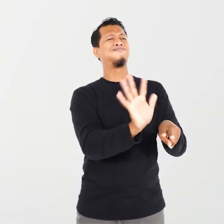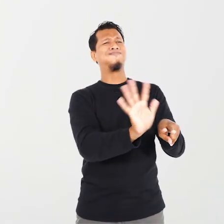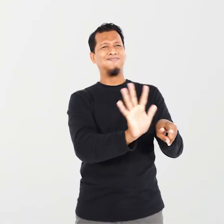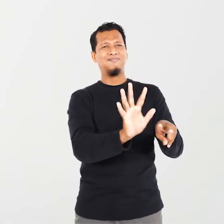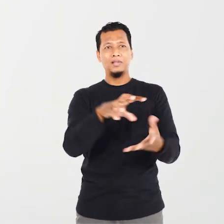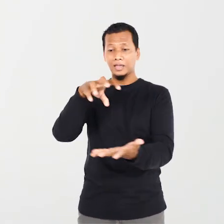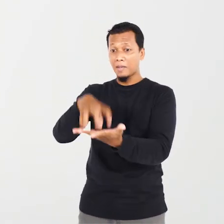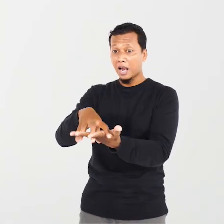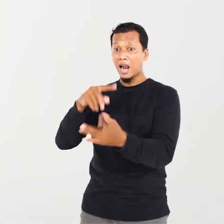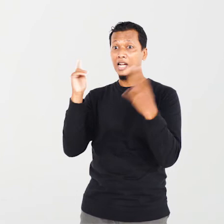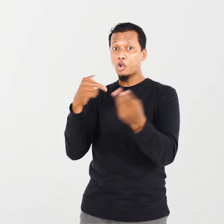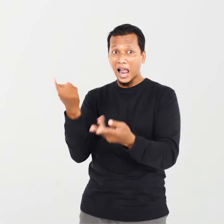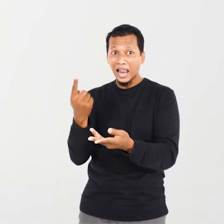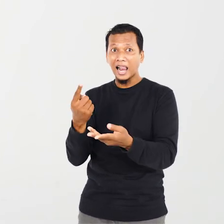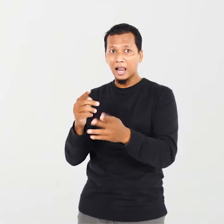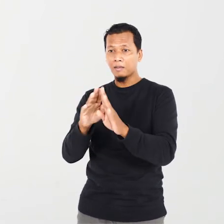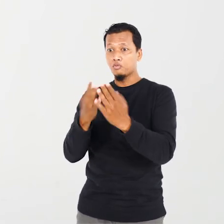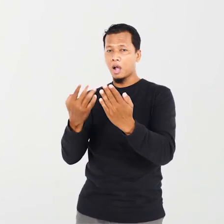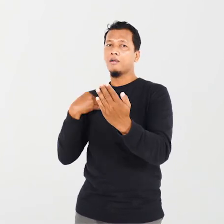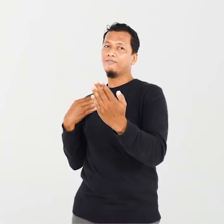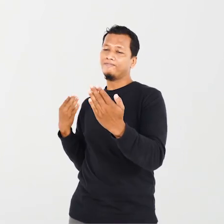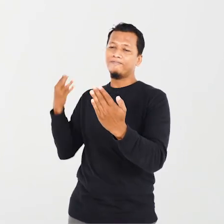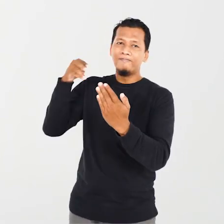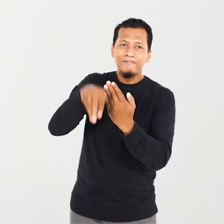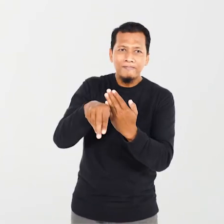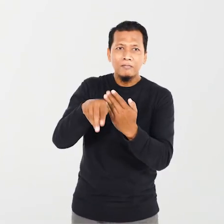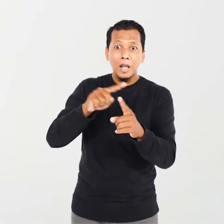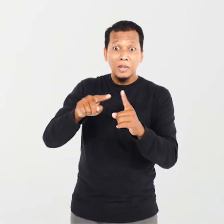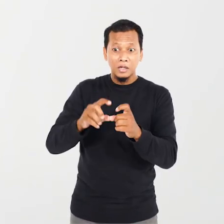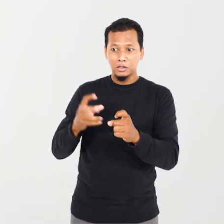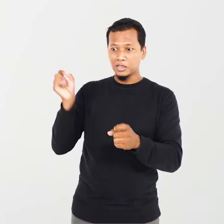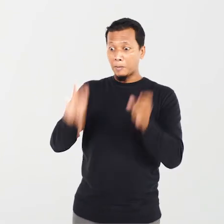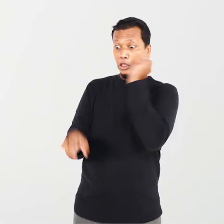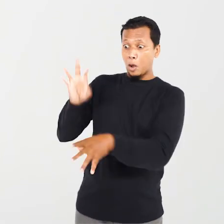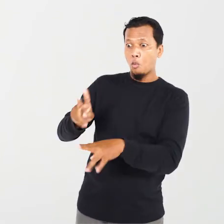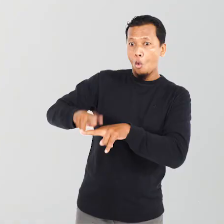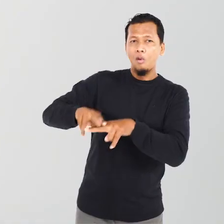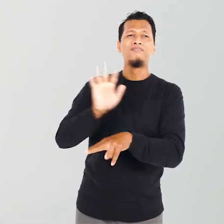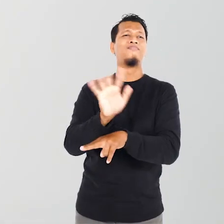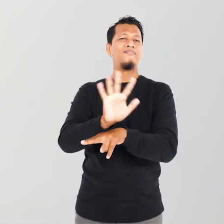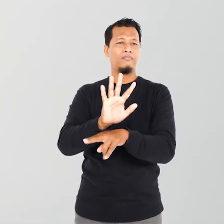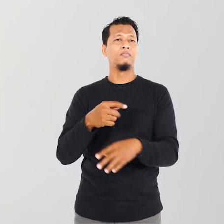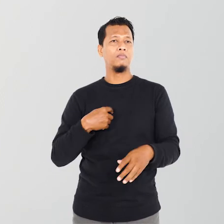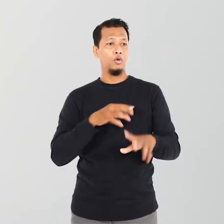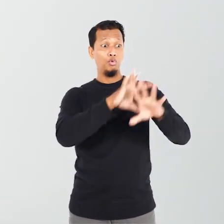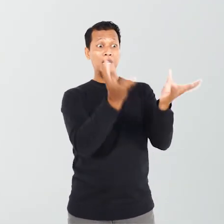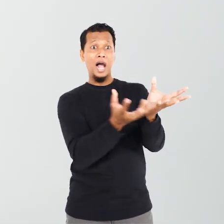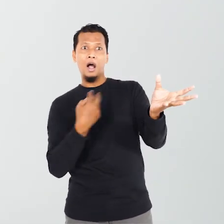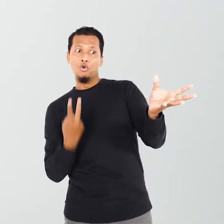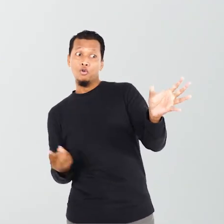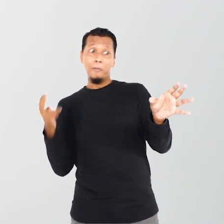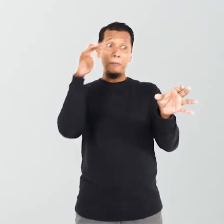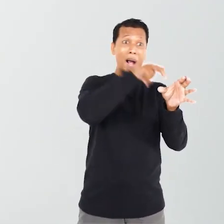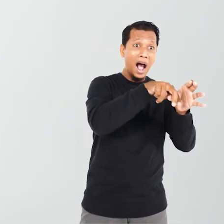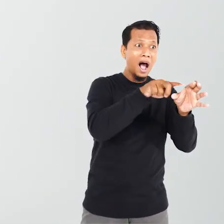sampah. Kan itu memang dibuka untuk umum gitu. Boleh, silakan didaki, dikunjungi. Tapi tolong jangan nambahin sampah aja. Karena kita cuma numpang. Alam itu